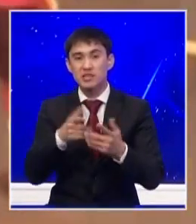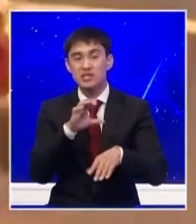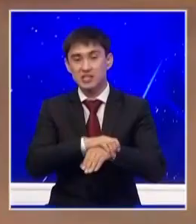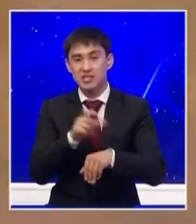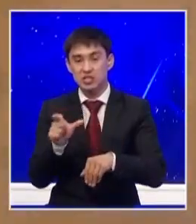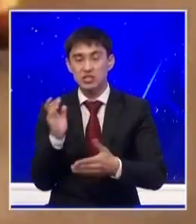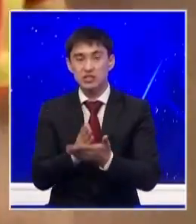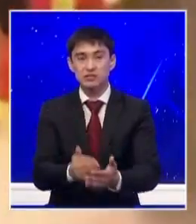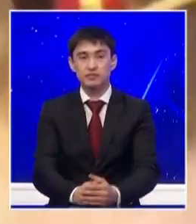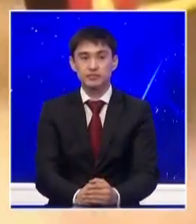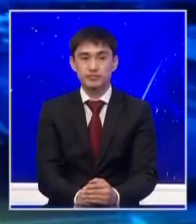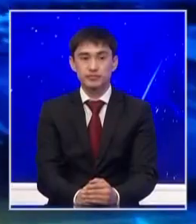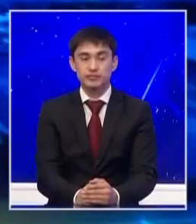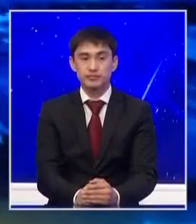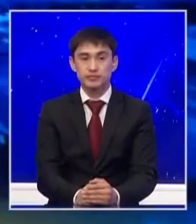задержанных